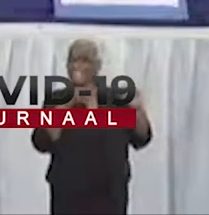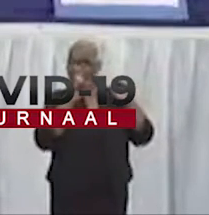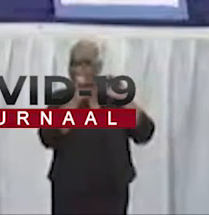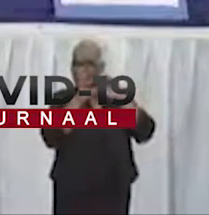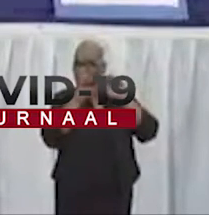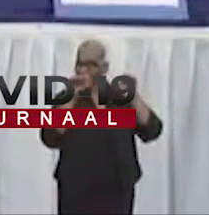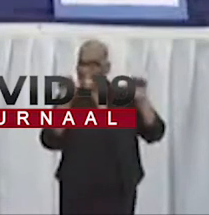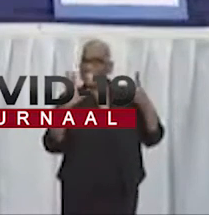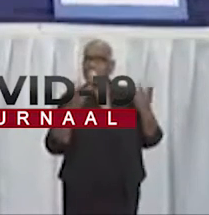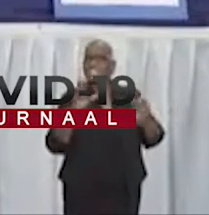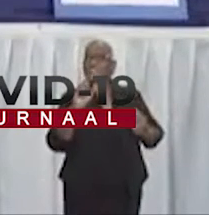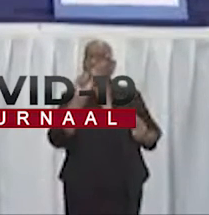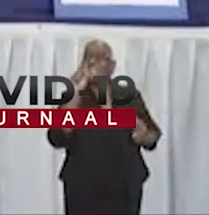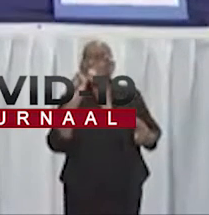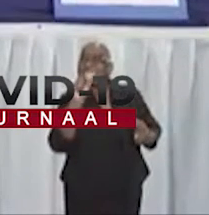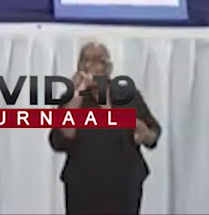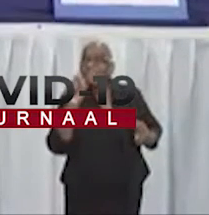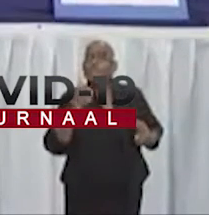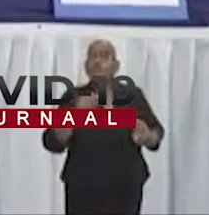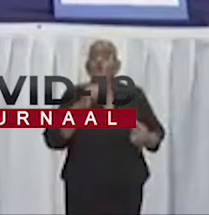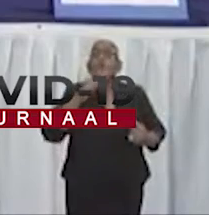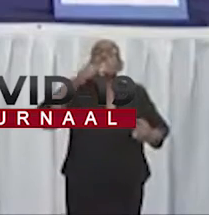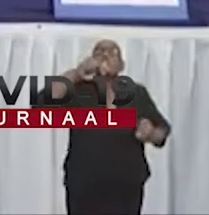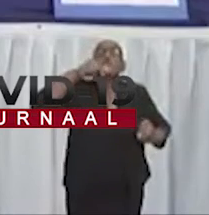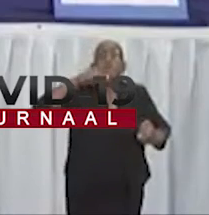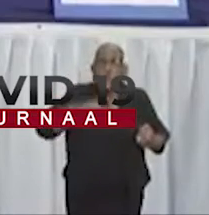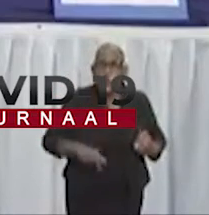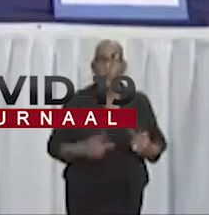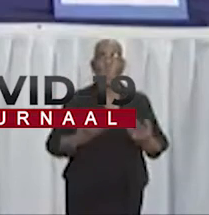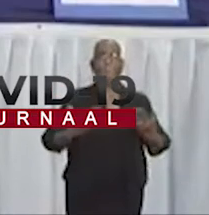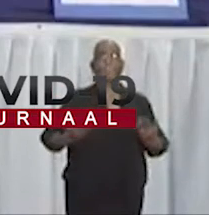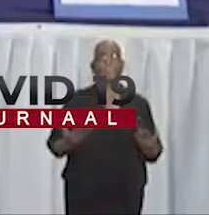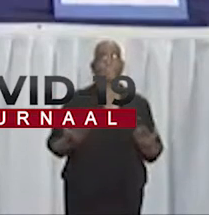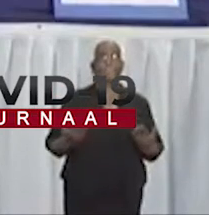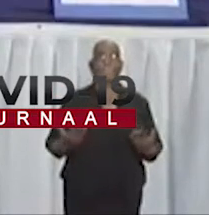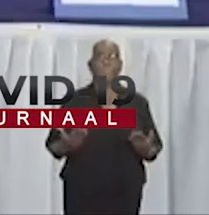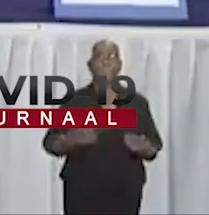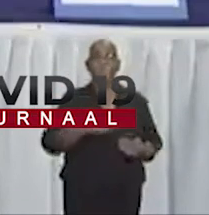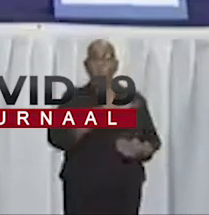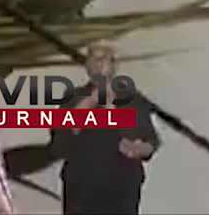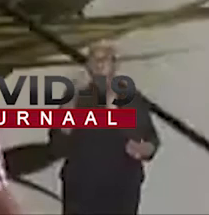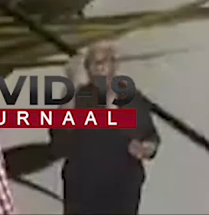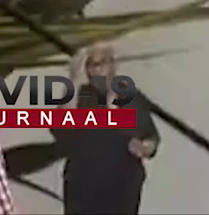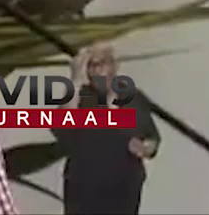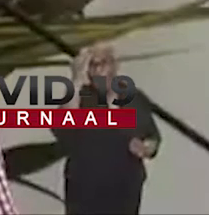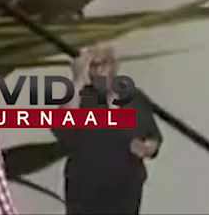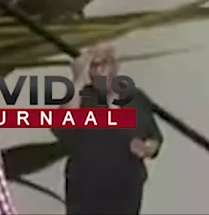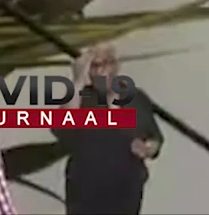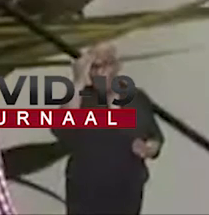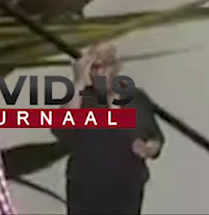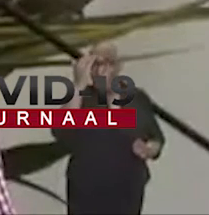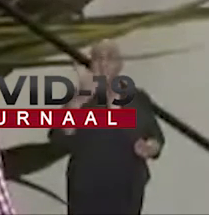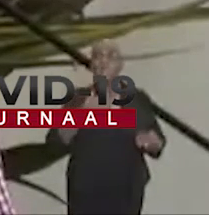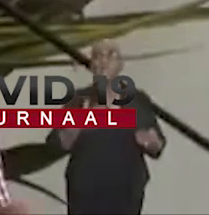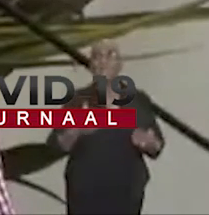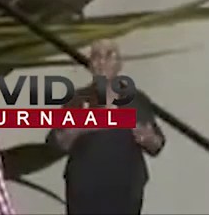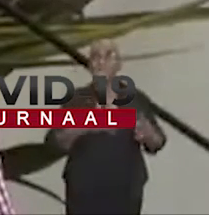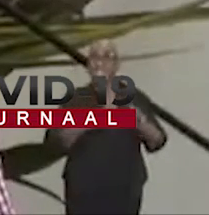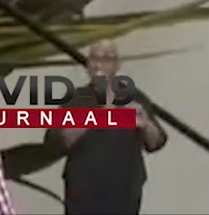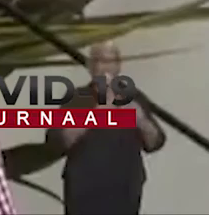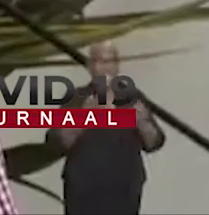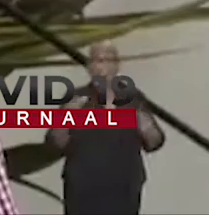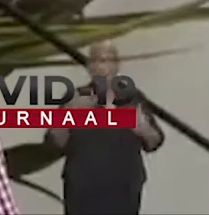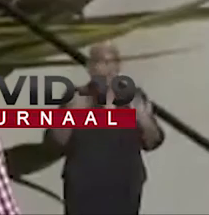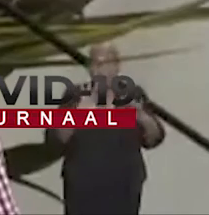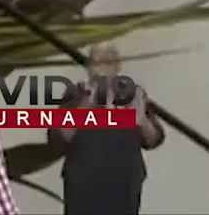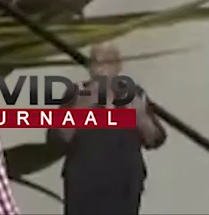de cijfers die wij momenteel zien. We moeten rekening houden met dat deel dat zich niet laat